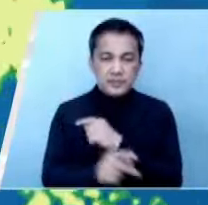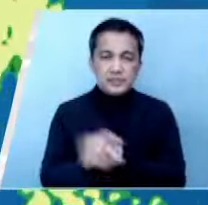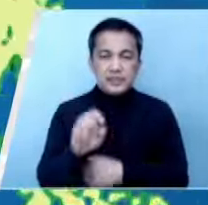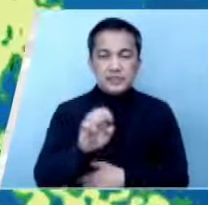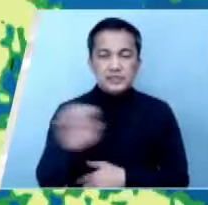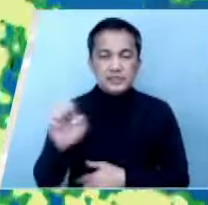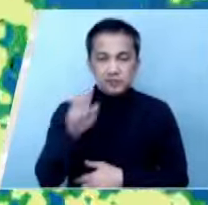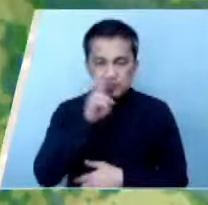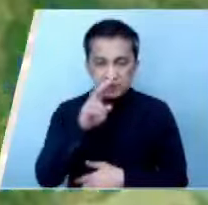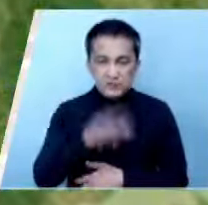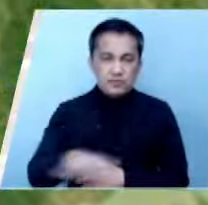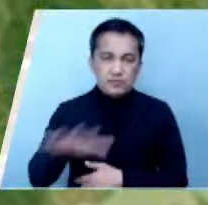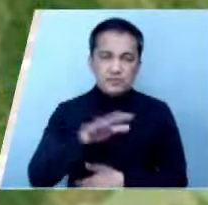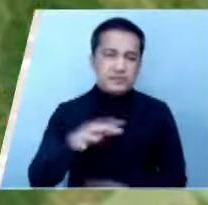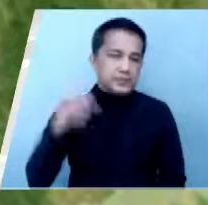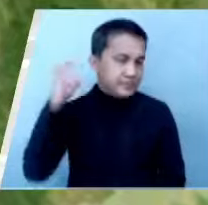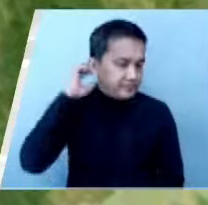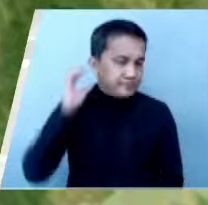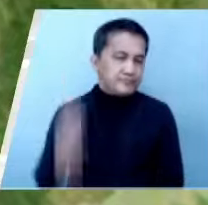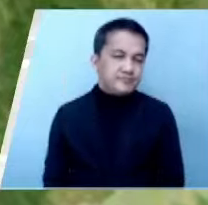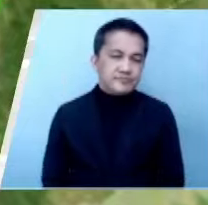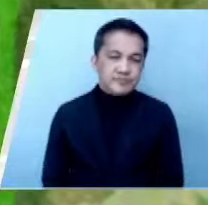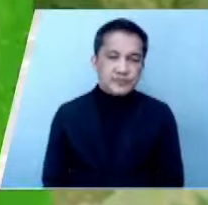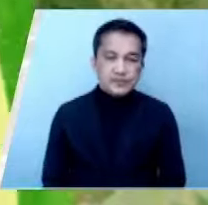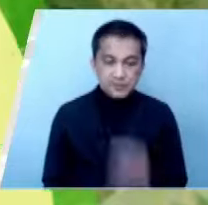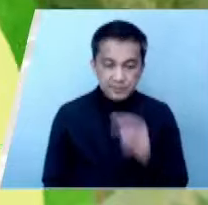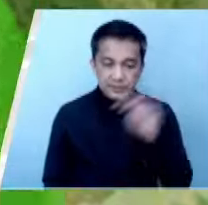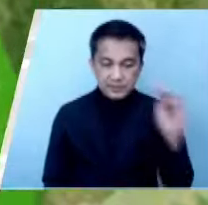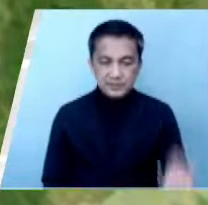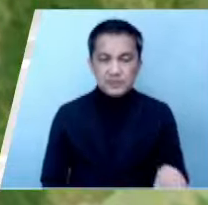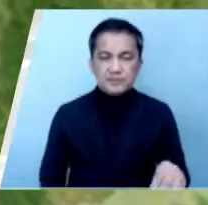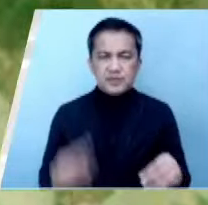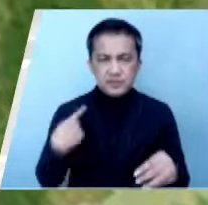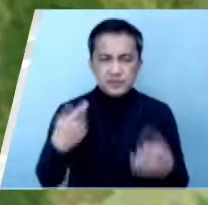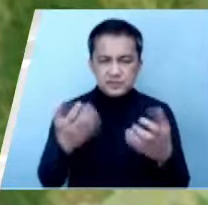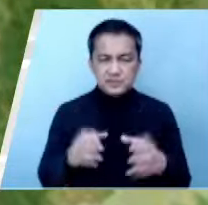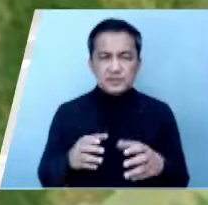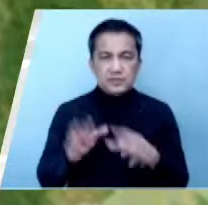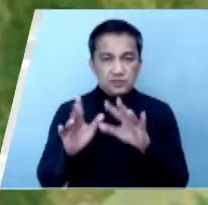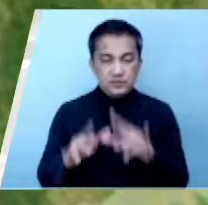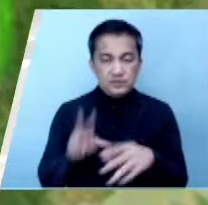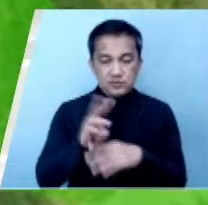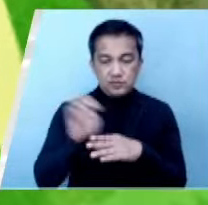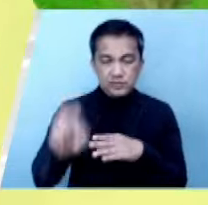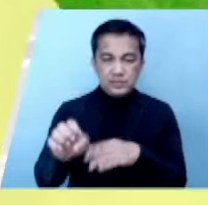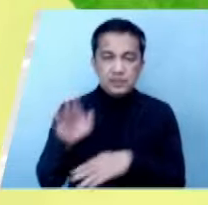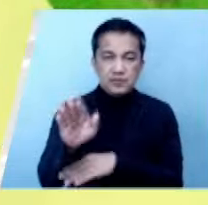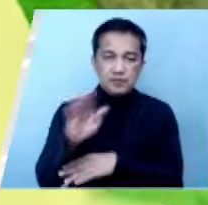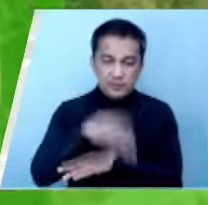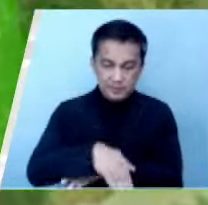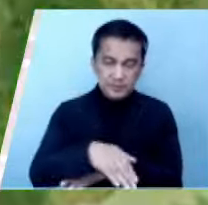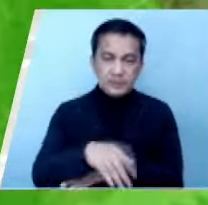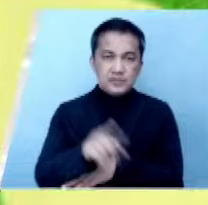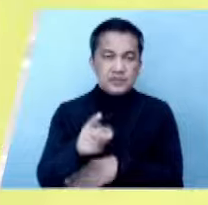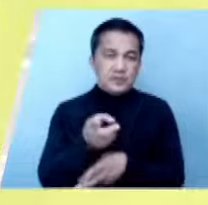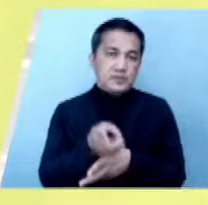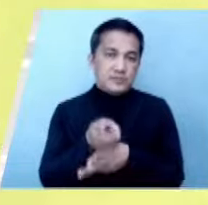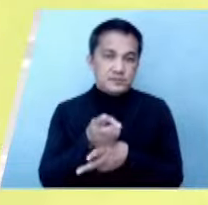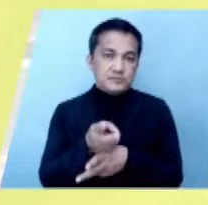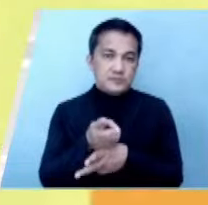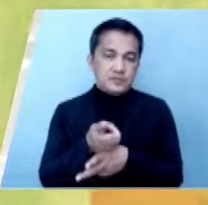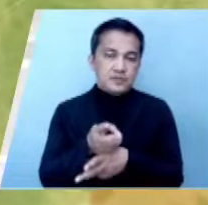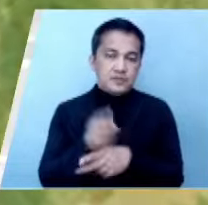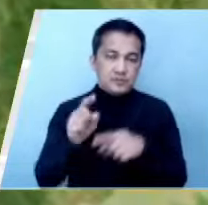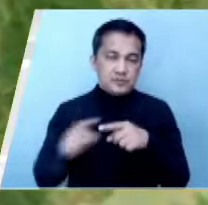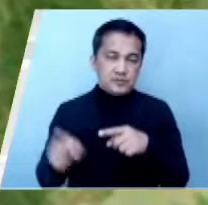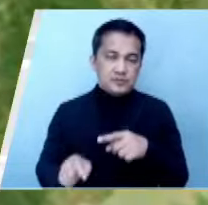halos buong Mindanao. Sa Metro Manila, may chance rin ng ulan ngayong weekend, lalo na bandang hapon at gabi, kaya mag-monitor po ng mga thunderstorm